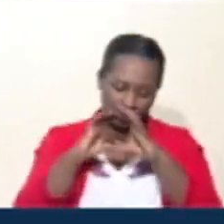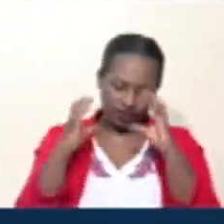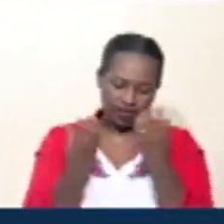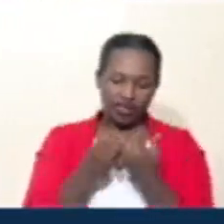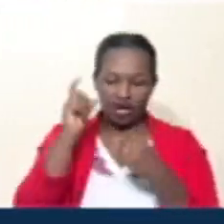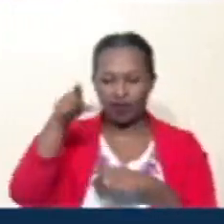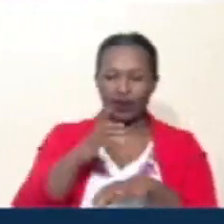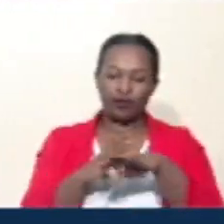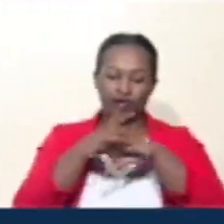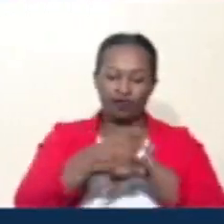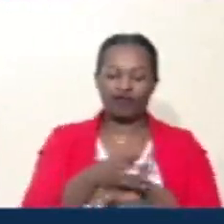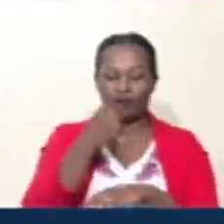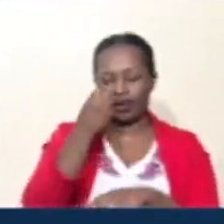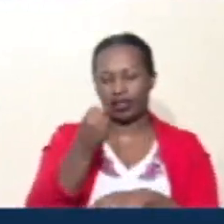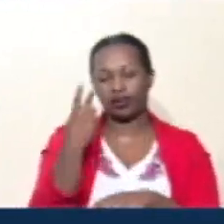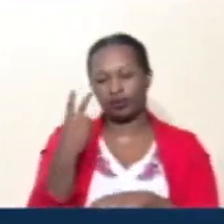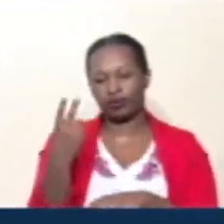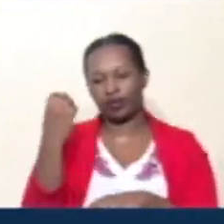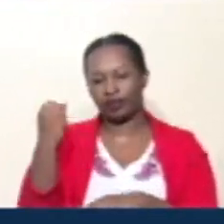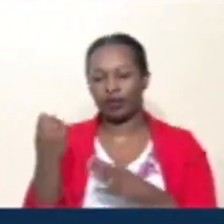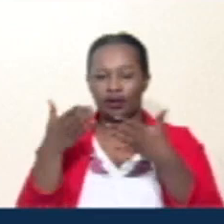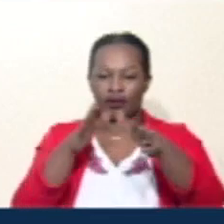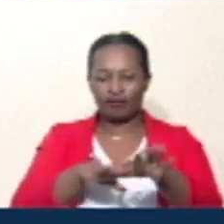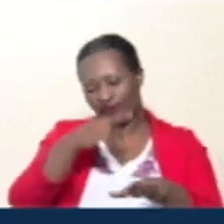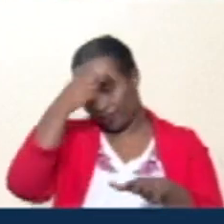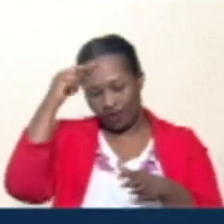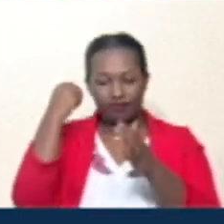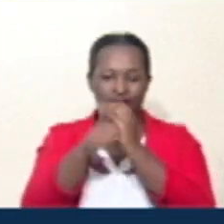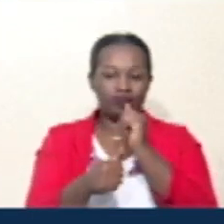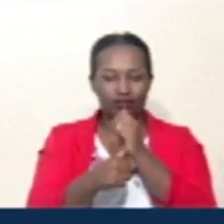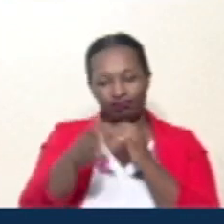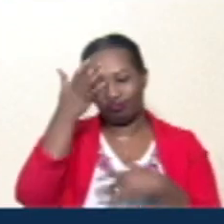barenga 525,000 bapfa bazize indwara z'impiswi